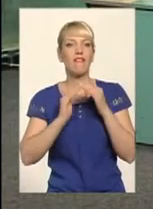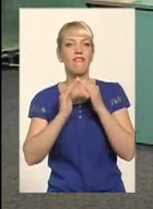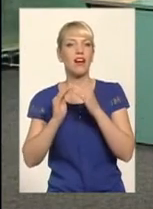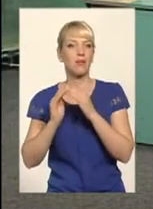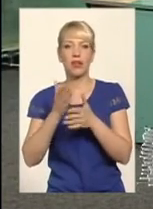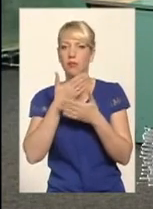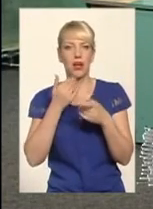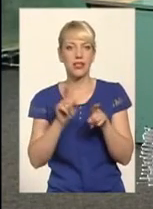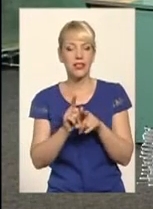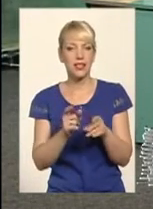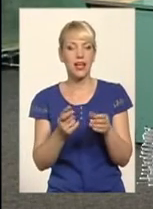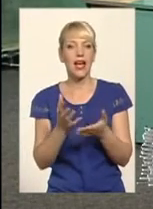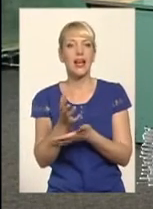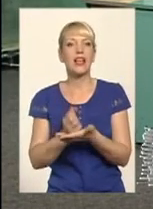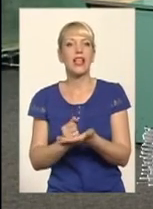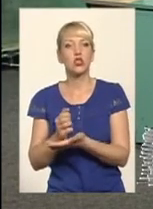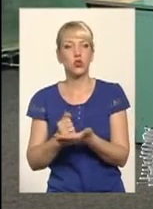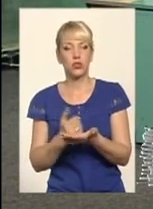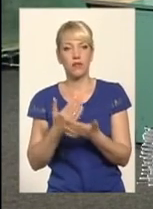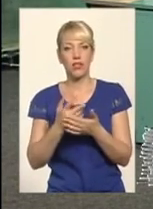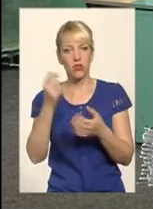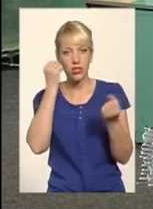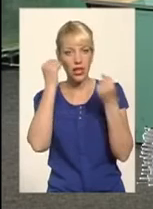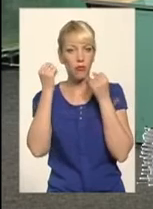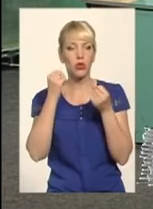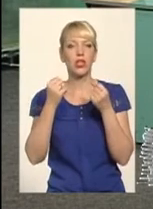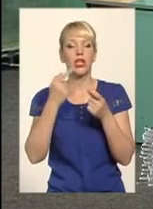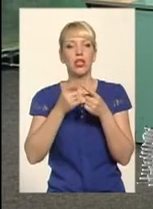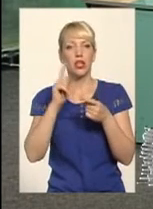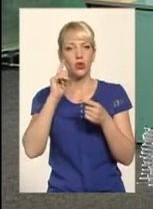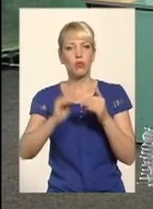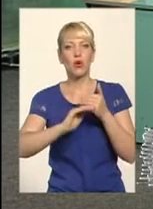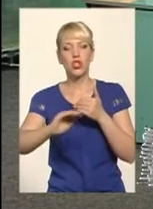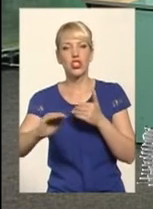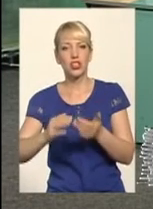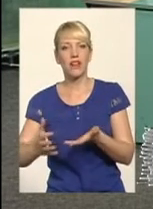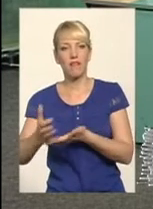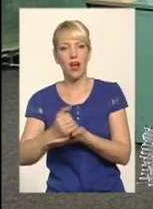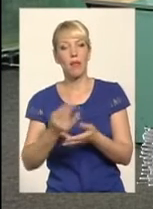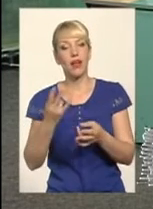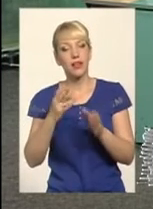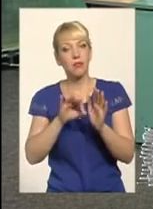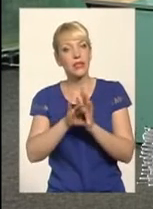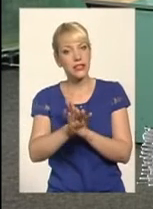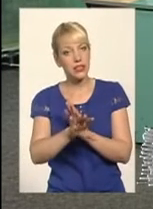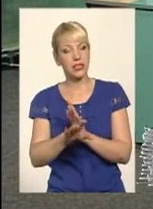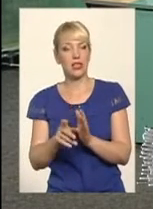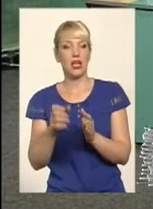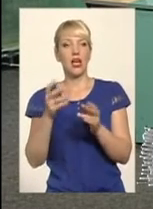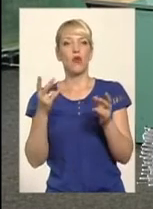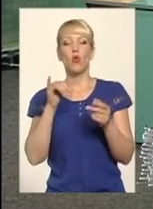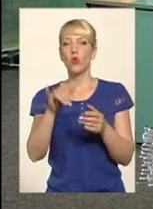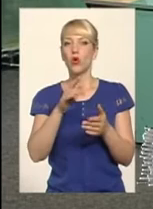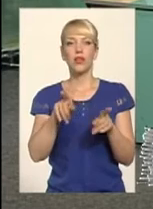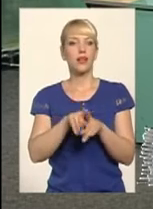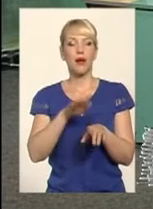так? Да. Він займається сьогодні жнивами, він цілий день зранку до вечора в болі, а можливо йому треба підсказати, тобто він готовий буде, в нього не так багато